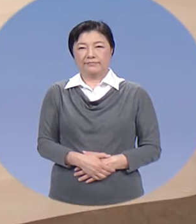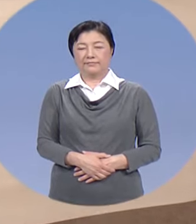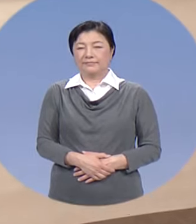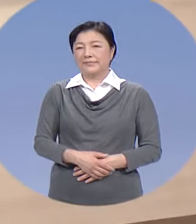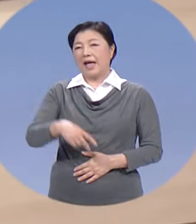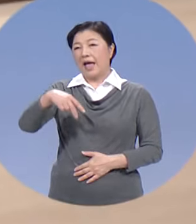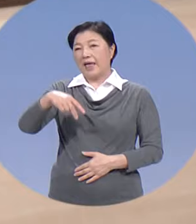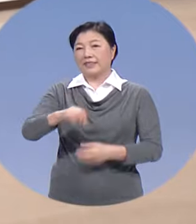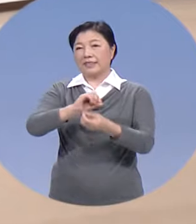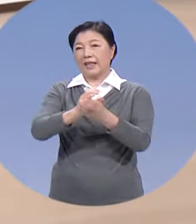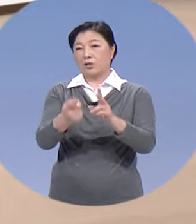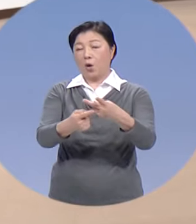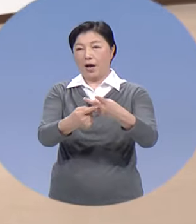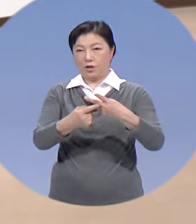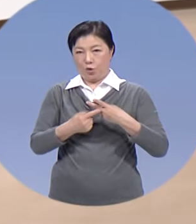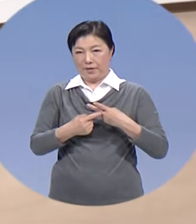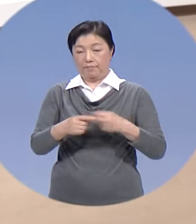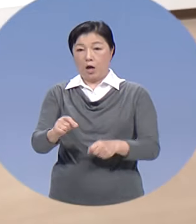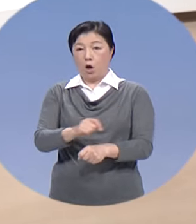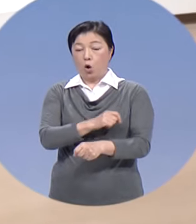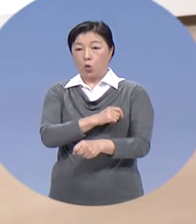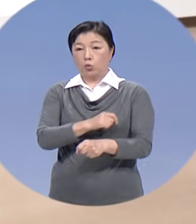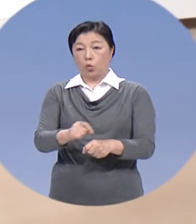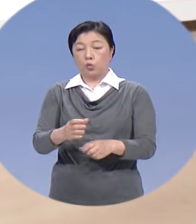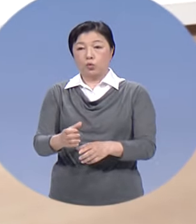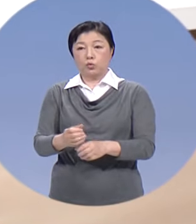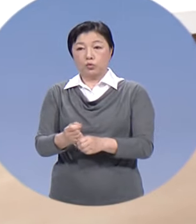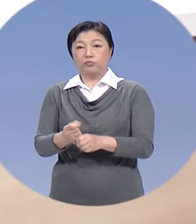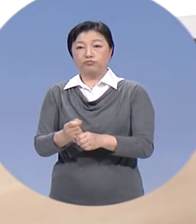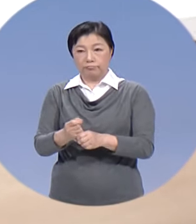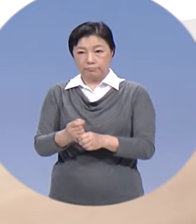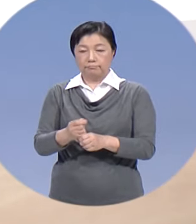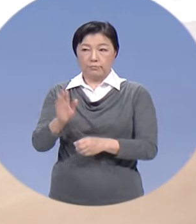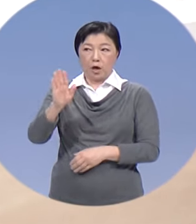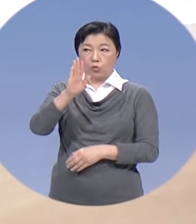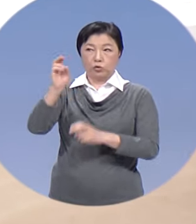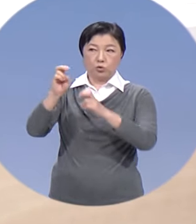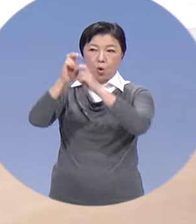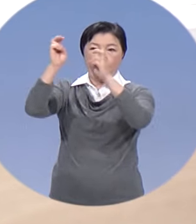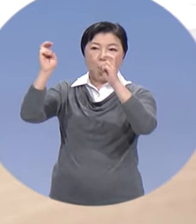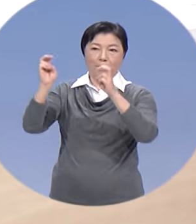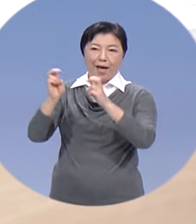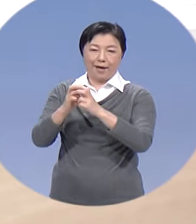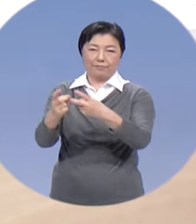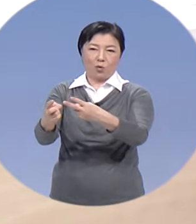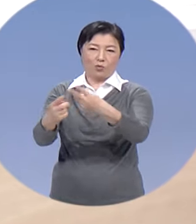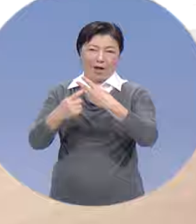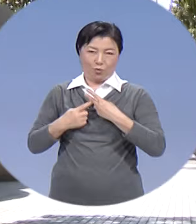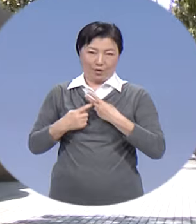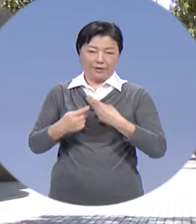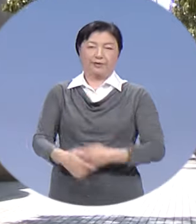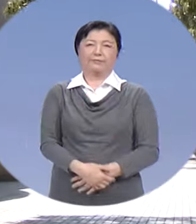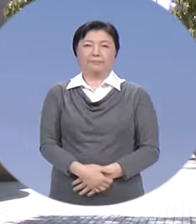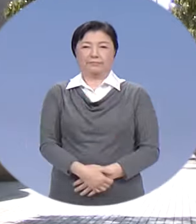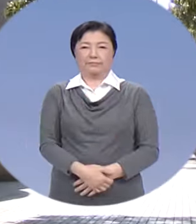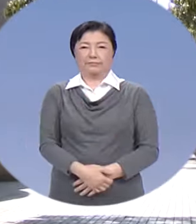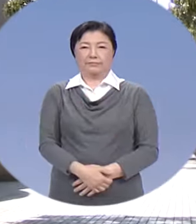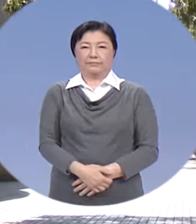続いては菜の花瓶。 特集に引き続き宇宙のロマンを伝えるお便りが届いています。